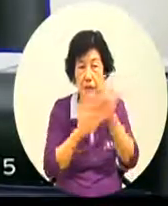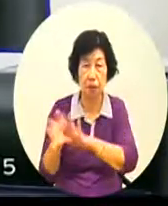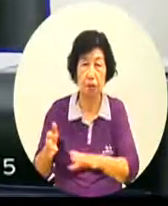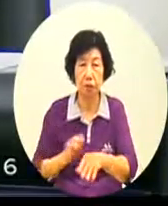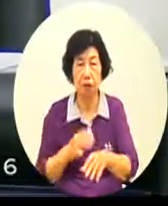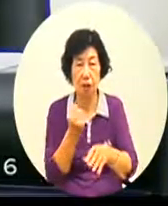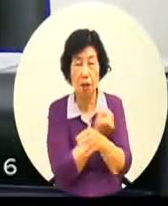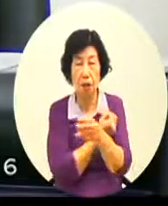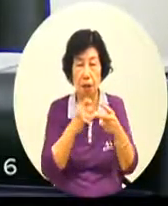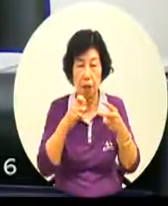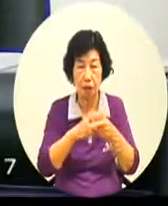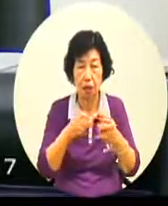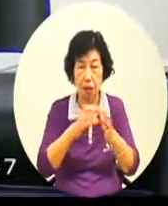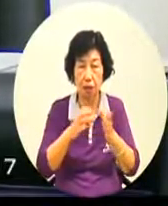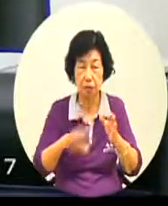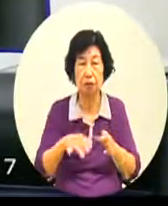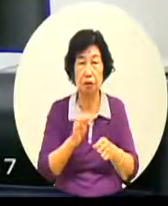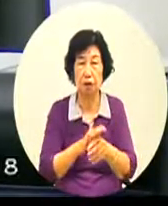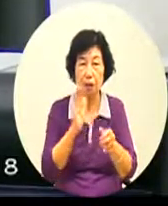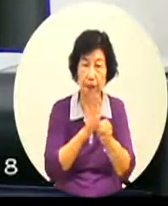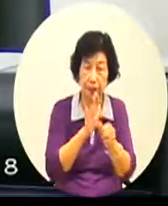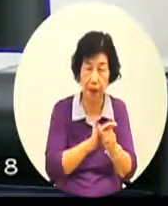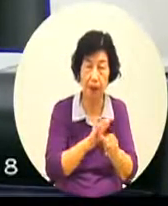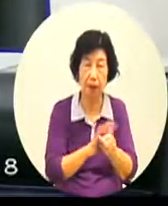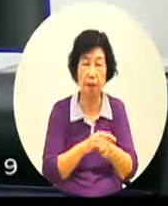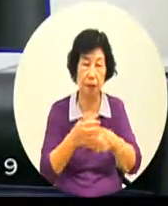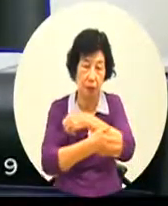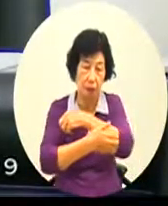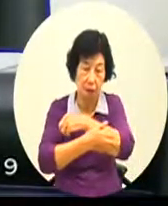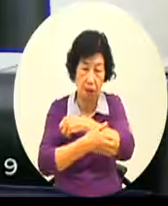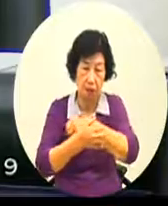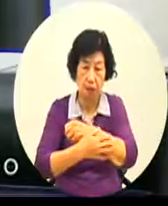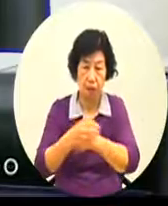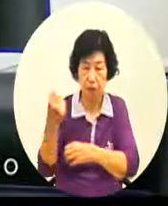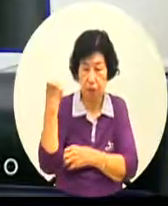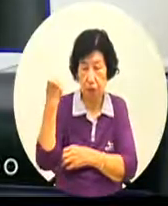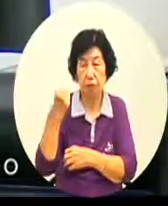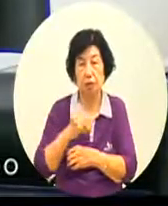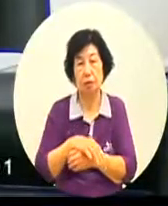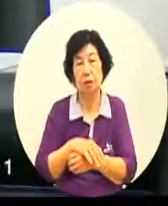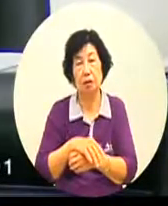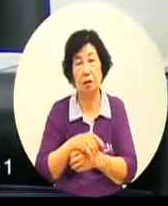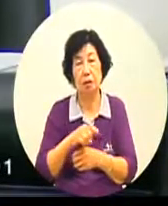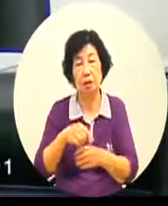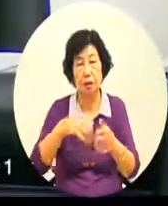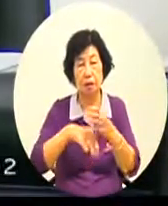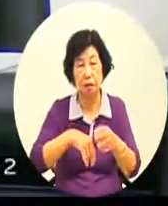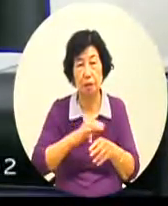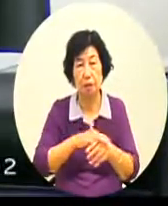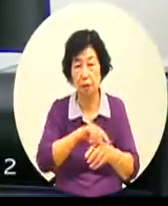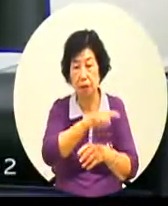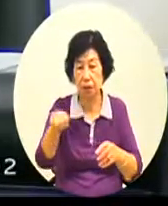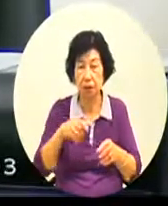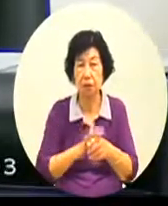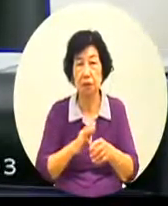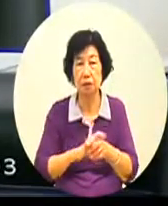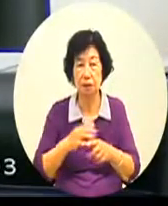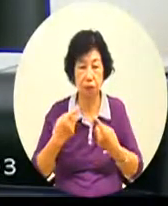那以这样子以这一阵子的这样子的大家的一个讨论争议了，我不晓得说我刚刚